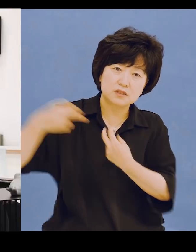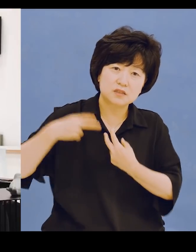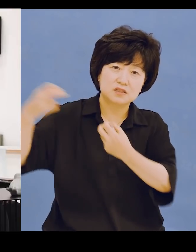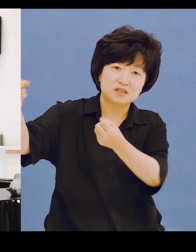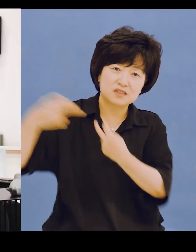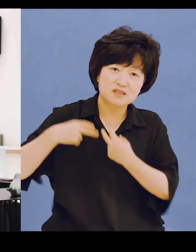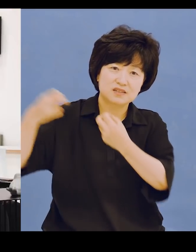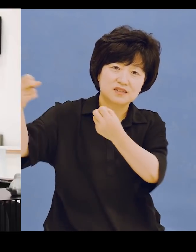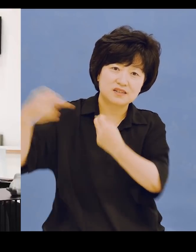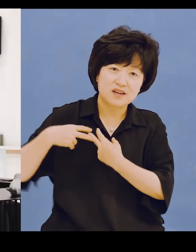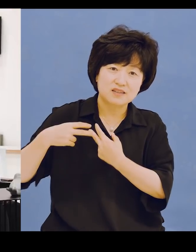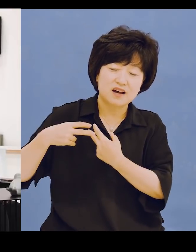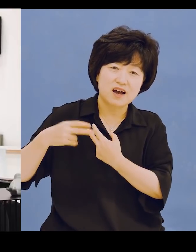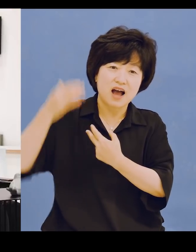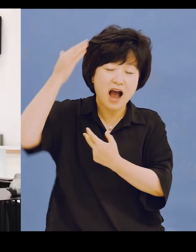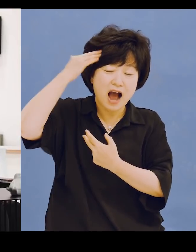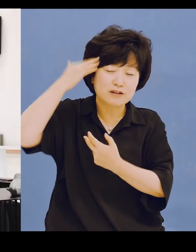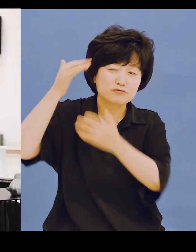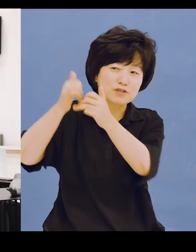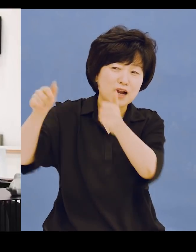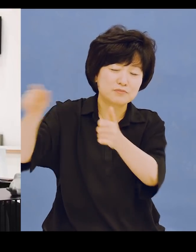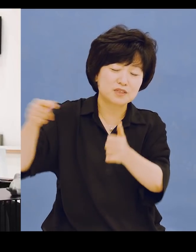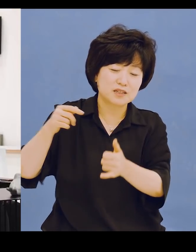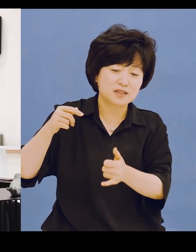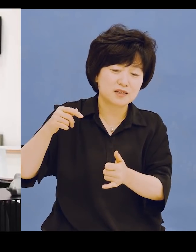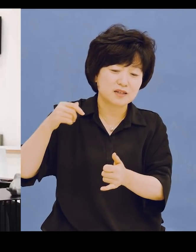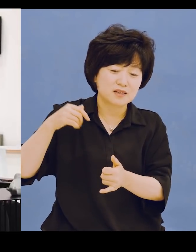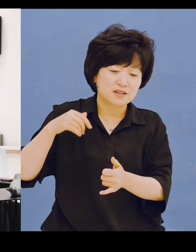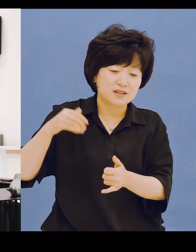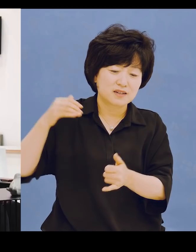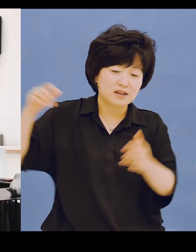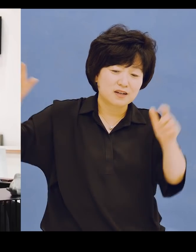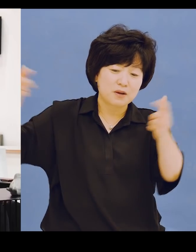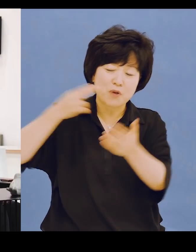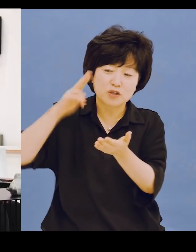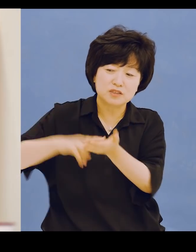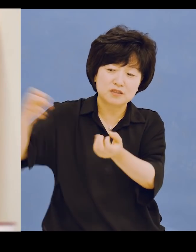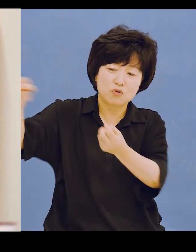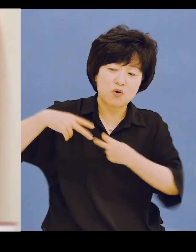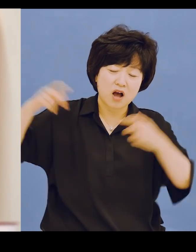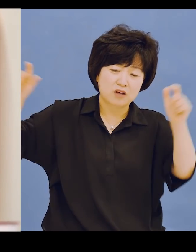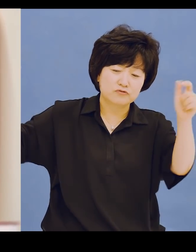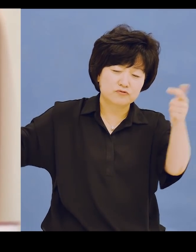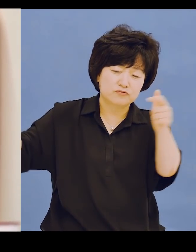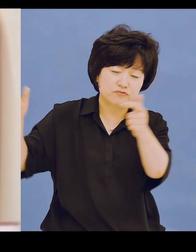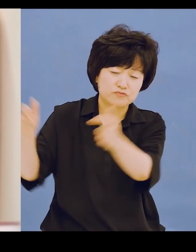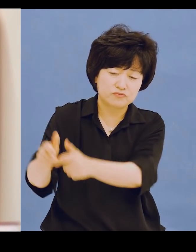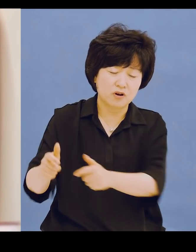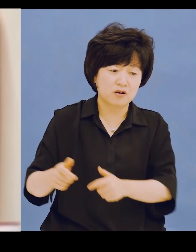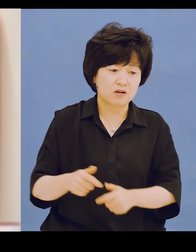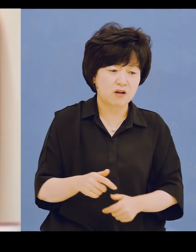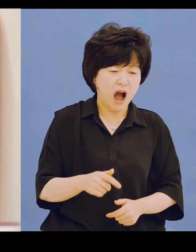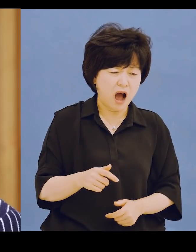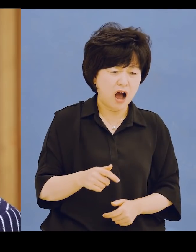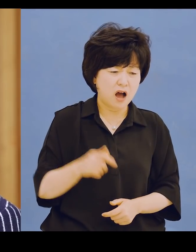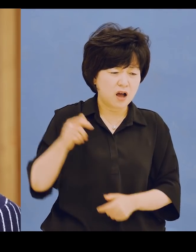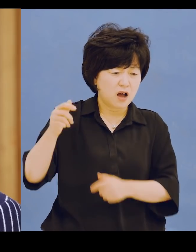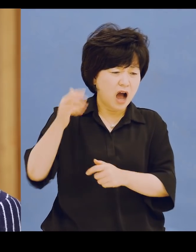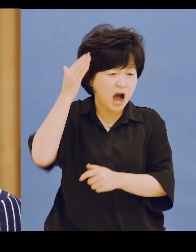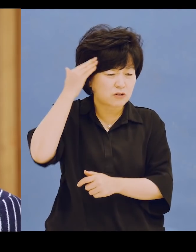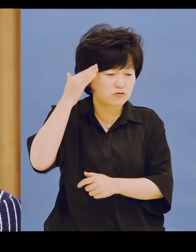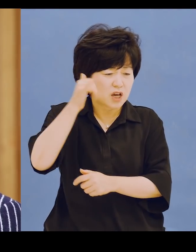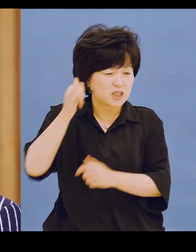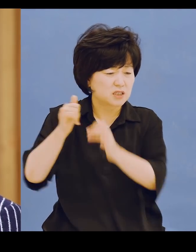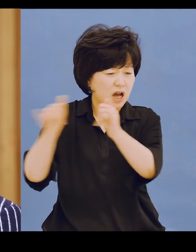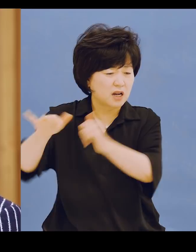동안 편지 한 통도 없더래. 그래서 한국에 있는 사람이 아버지를 우리를 다 잊어버렸나 봐요. 그게 스트레스가 됐다고 나한테 얘기하는 거예요.